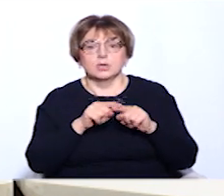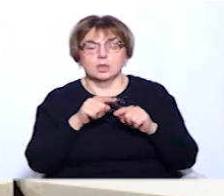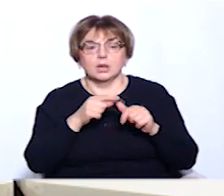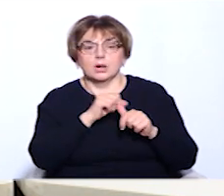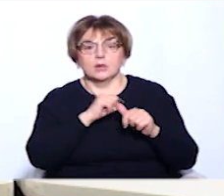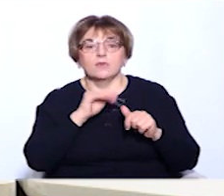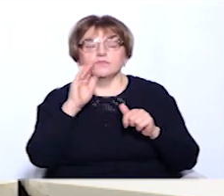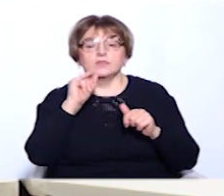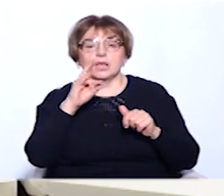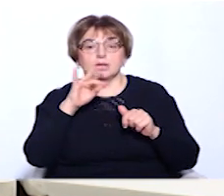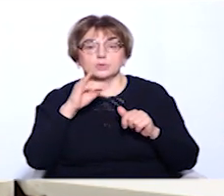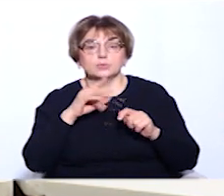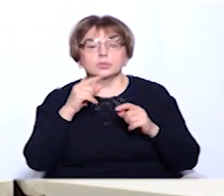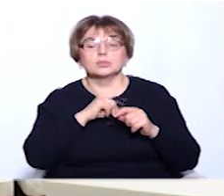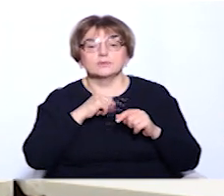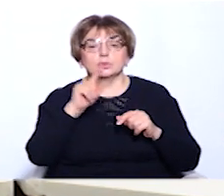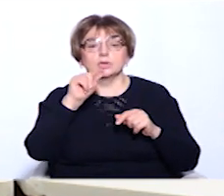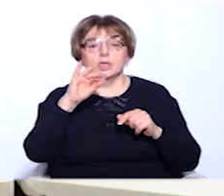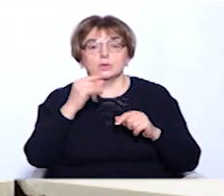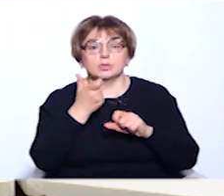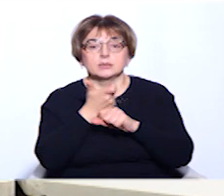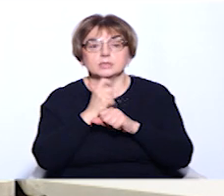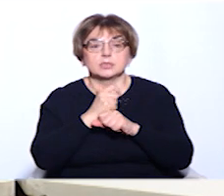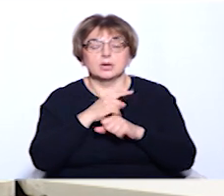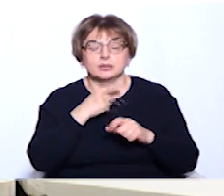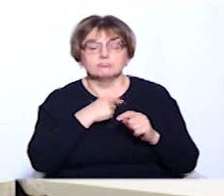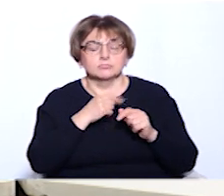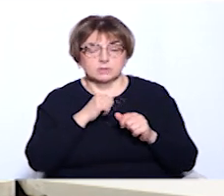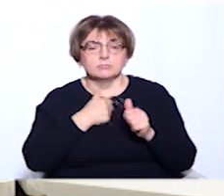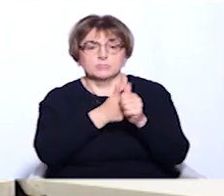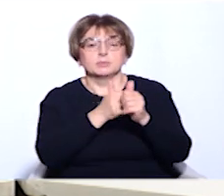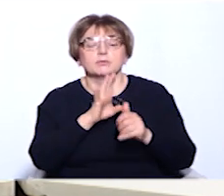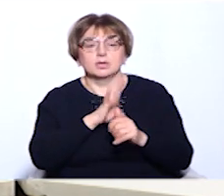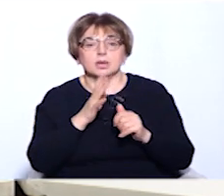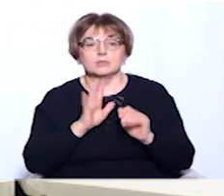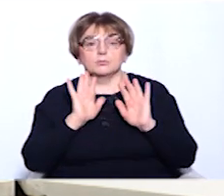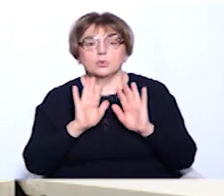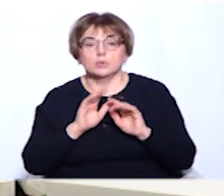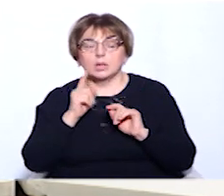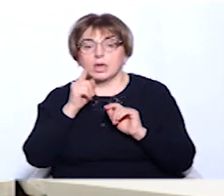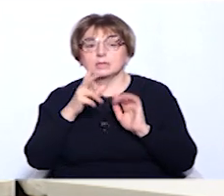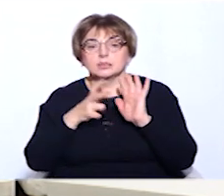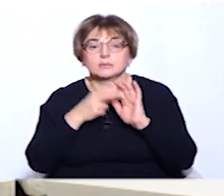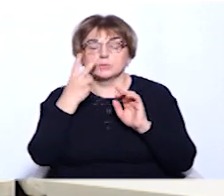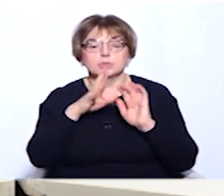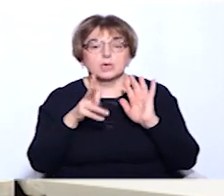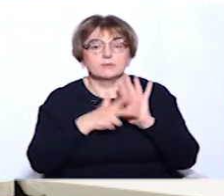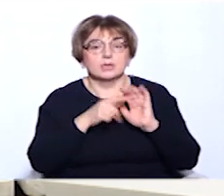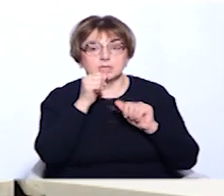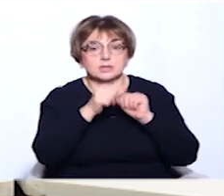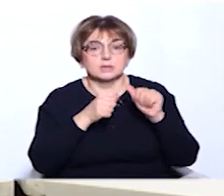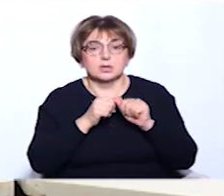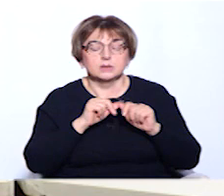ეწოდა ვიტალისტური თეორია და მინდა გითხრა, რომ ეს ძალიან ბევრი მიმდევარი ყავდა. მხოლოდ 1828 წელს